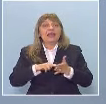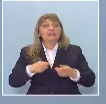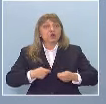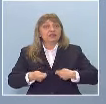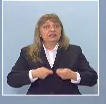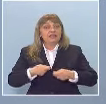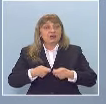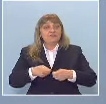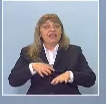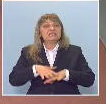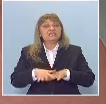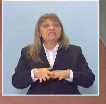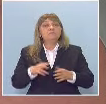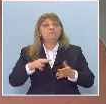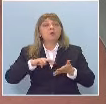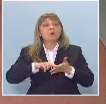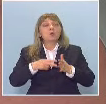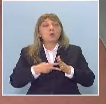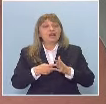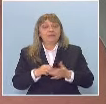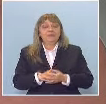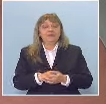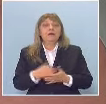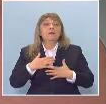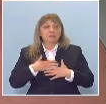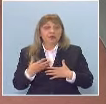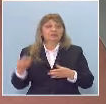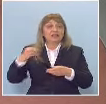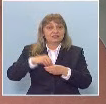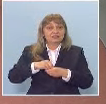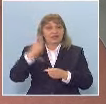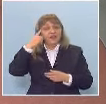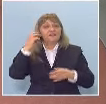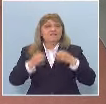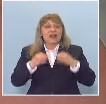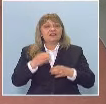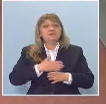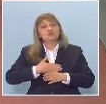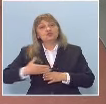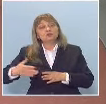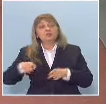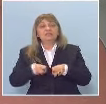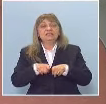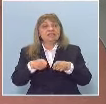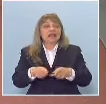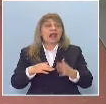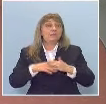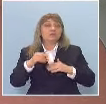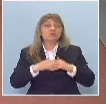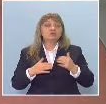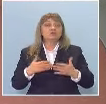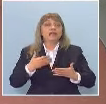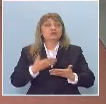програмиране. Благодаря ви за това участие. Убедена съм, че ще продължите така професионално да се отнасяте